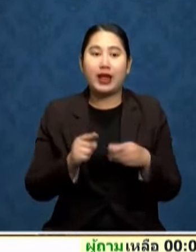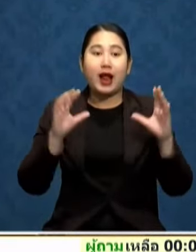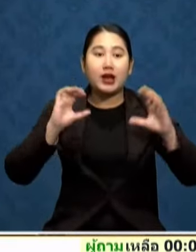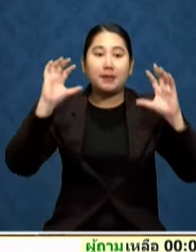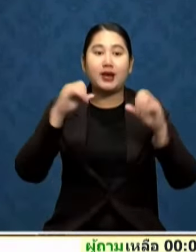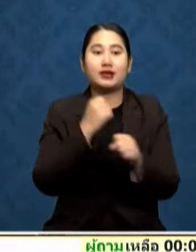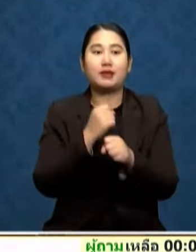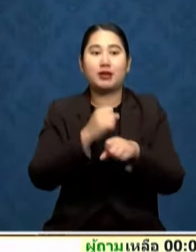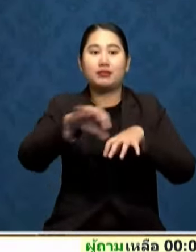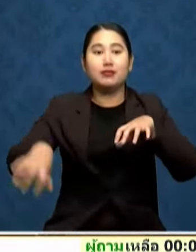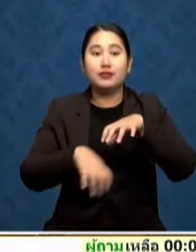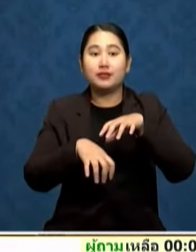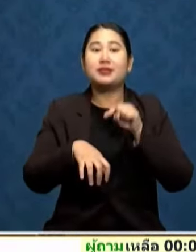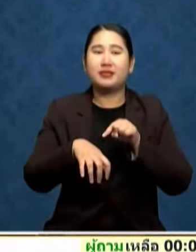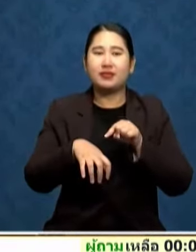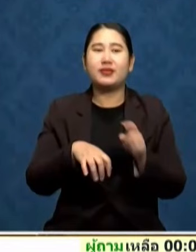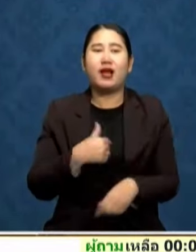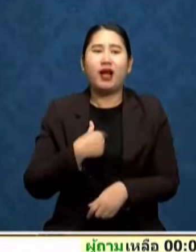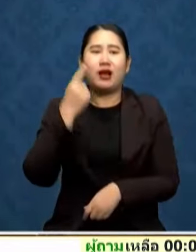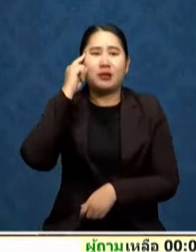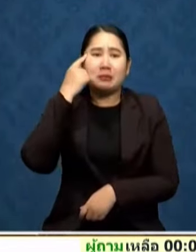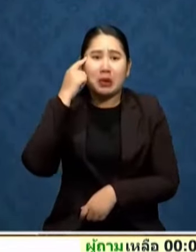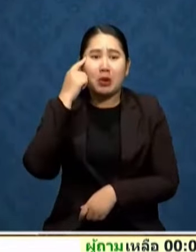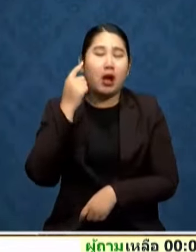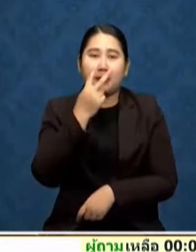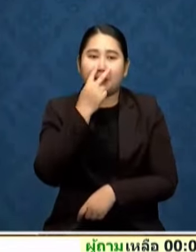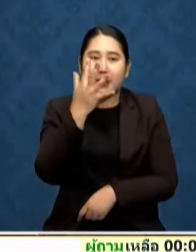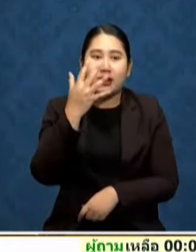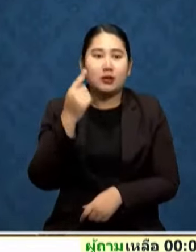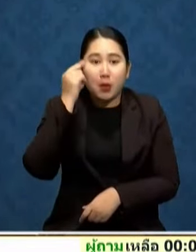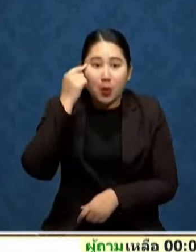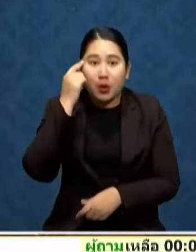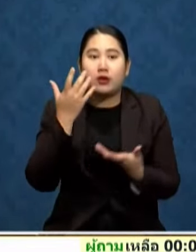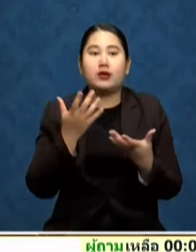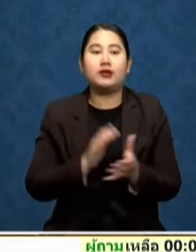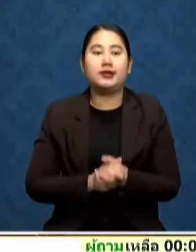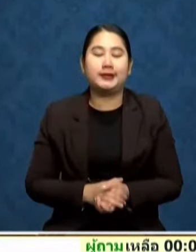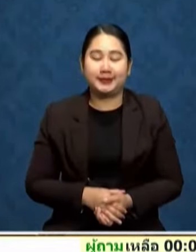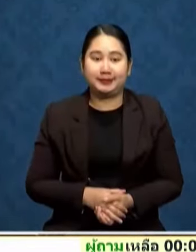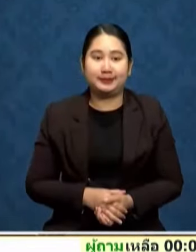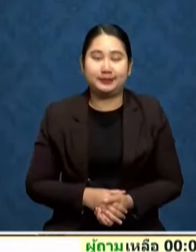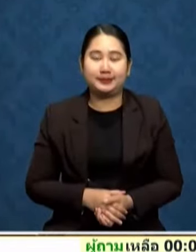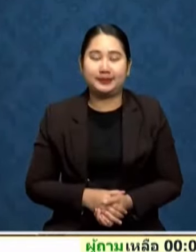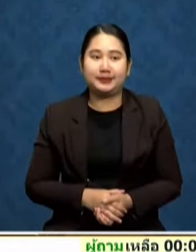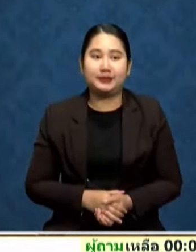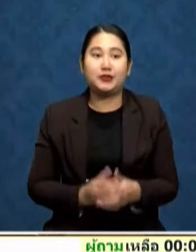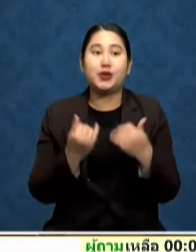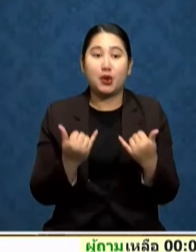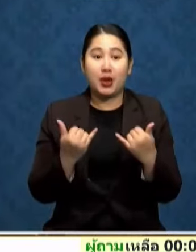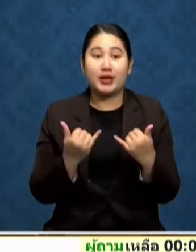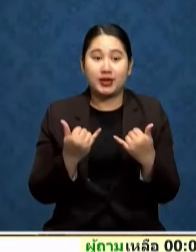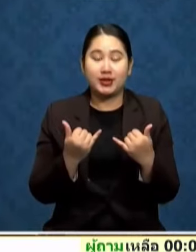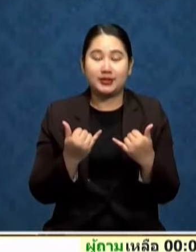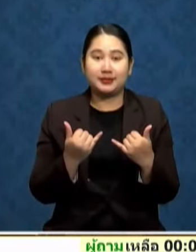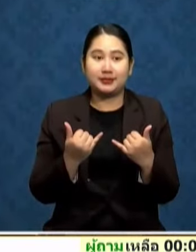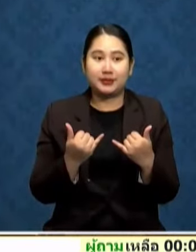ภาครัฐภายใต้กำกับดูแลของท่านไม่รู้ไม่เห็นและไม่ทราบเลยวันนี้เราใกล้